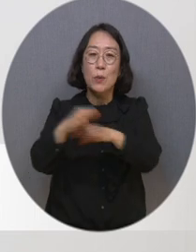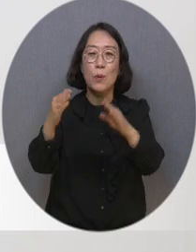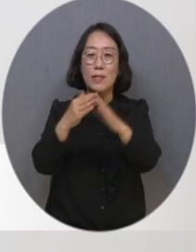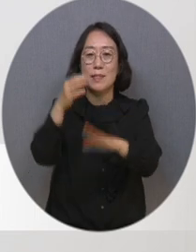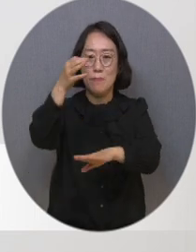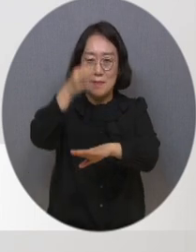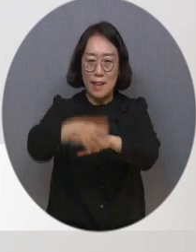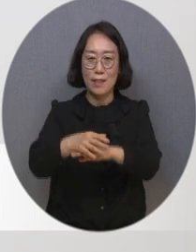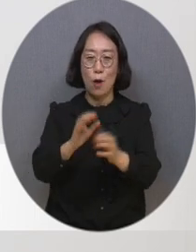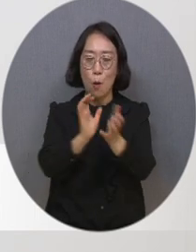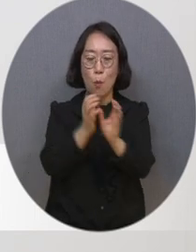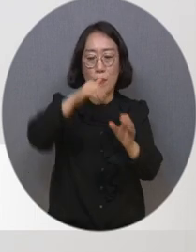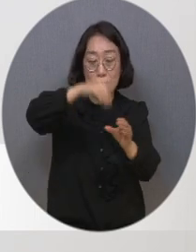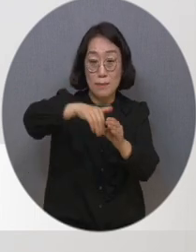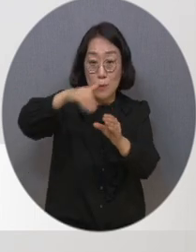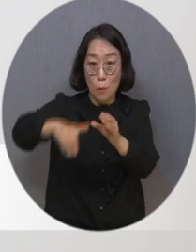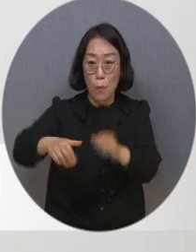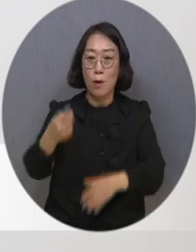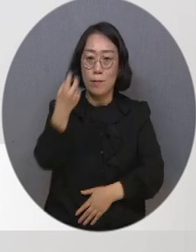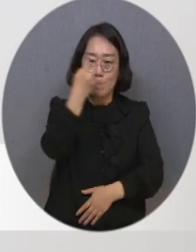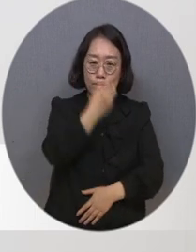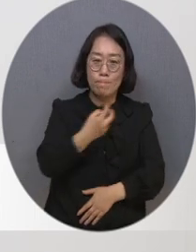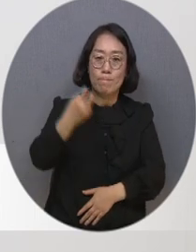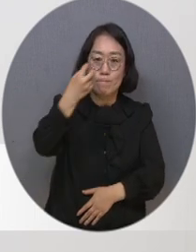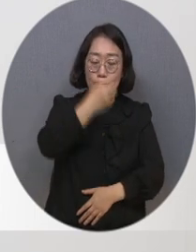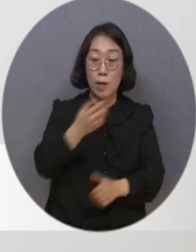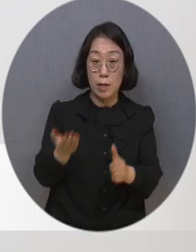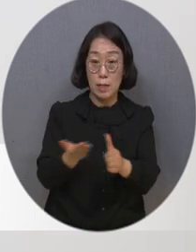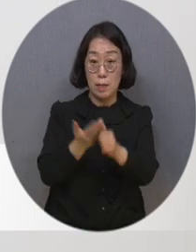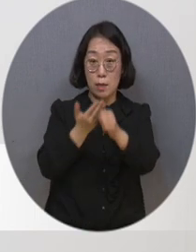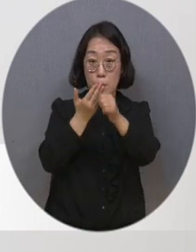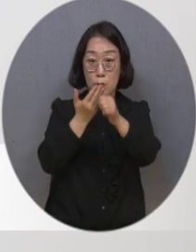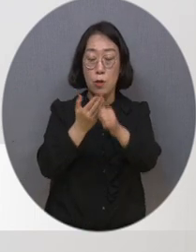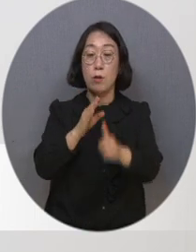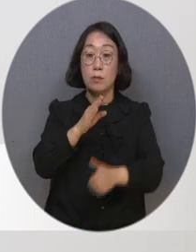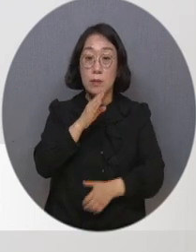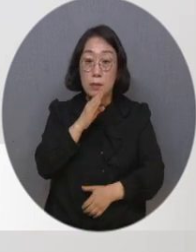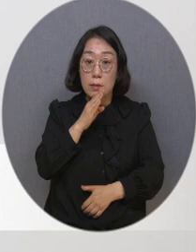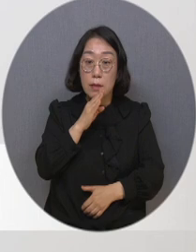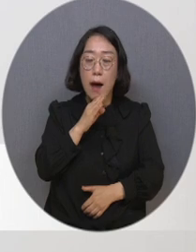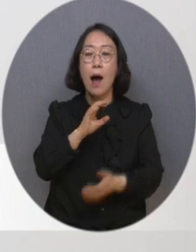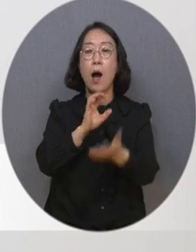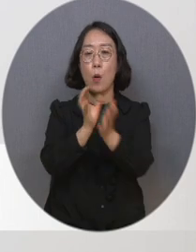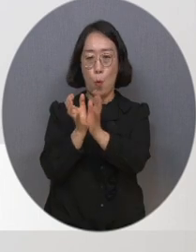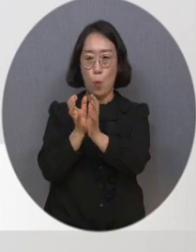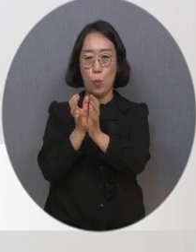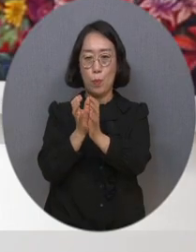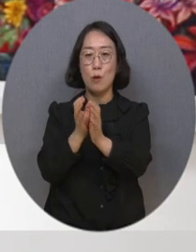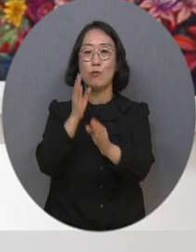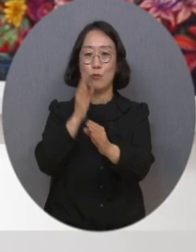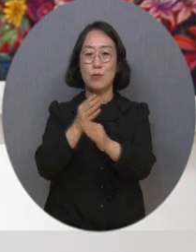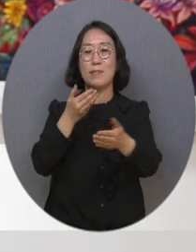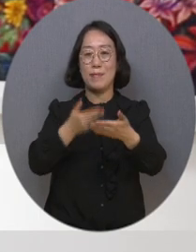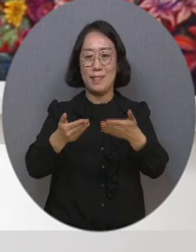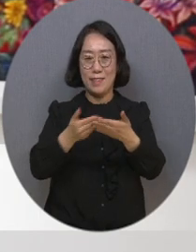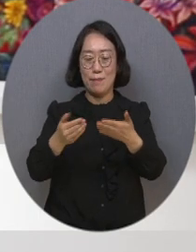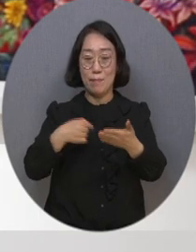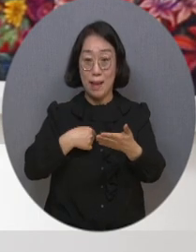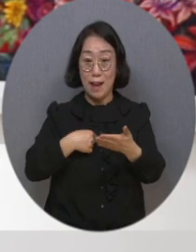구입해서 꽃을 심고 정원을 꾸며 나가면서 자연스럽게 주제가 꽃이 되었습니다 저희